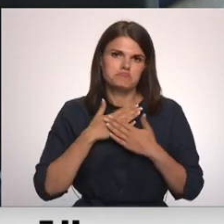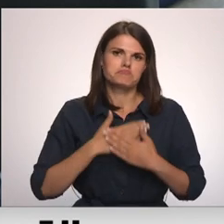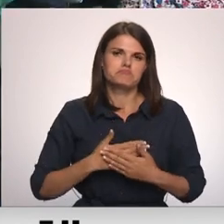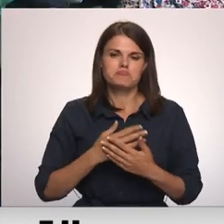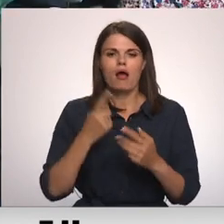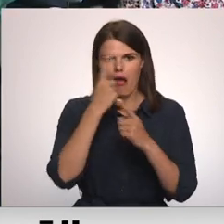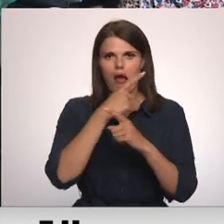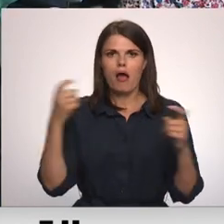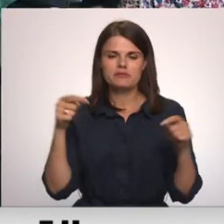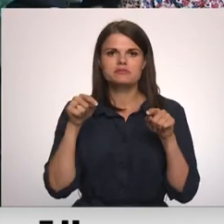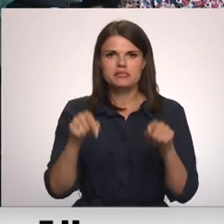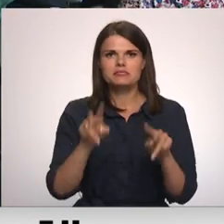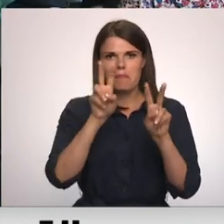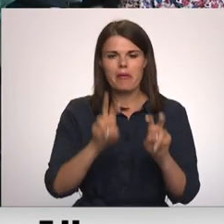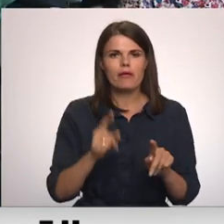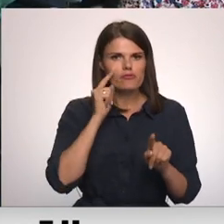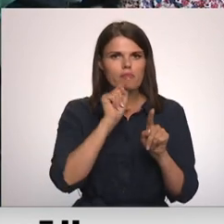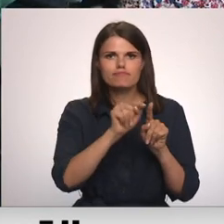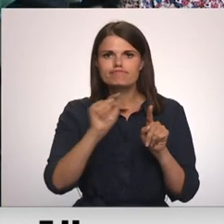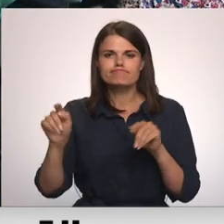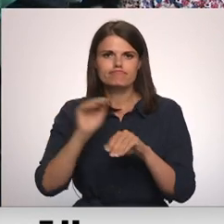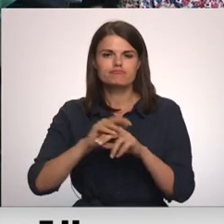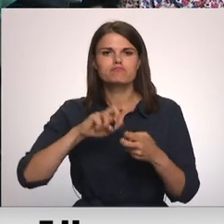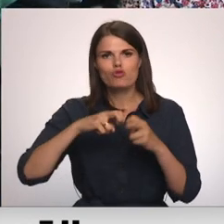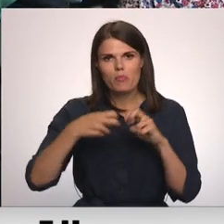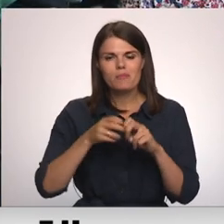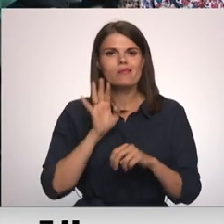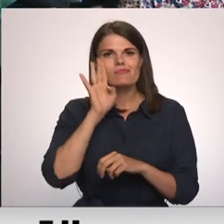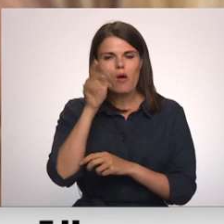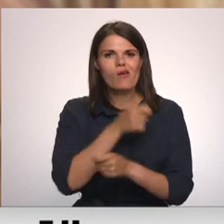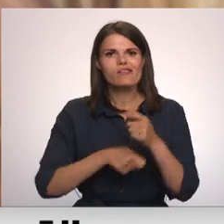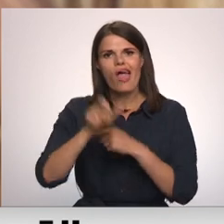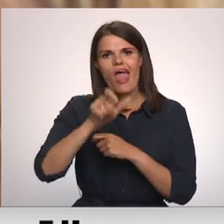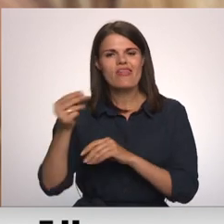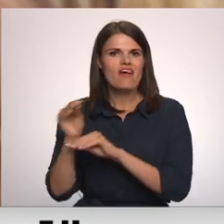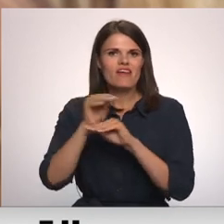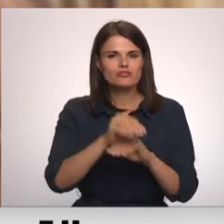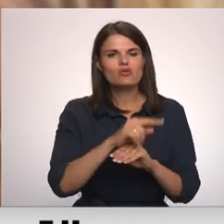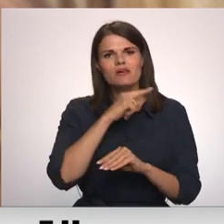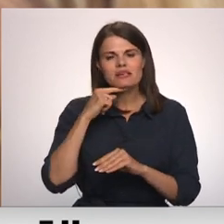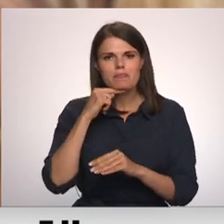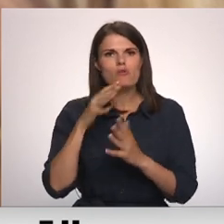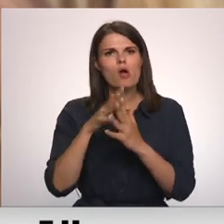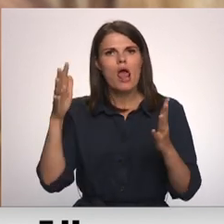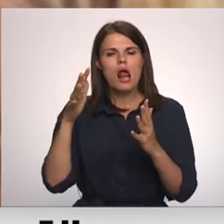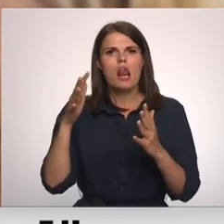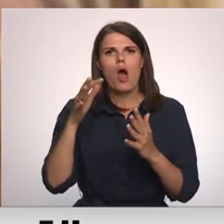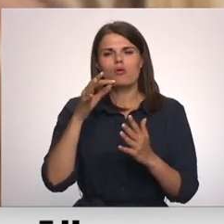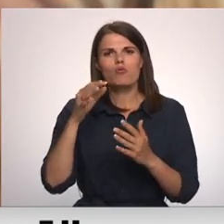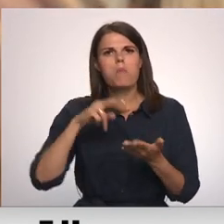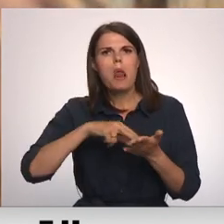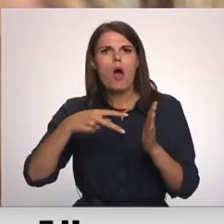atzīst pētījumā identificētās problēmas. Nākotnē investori vēlētos lielāku noteiktību un plānošanas efektivitāte Saeimas